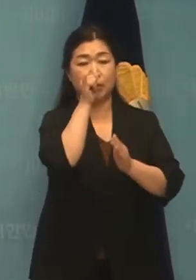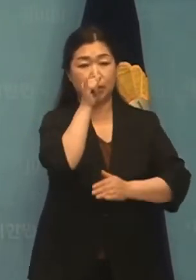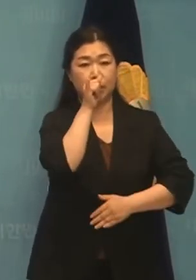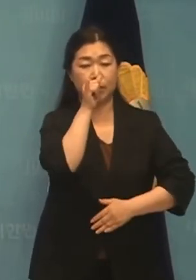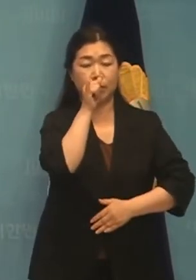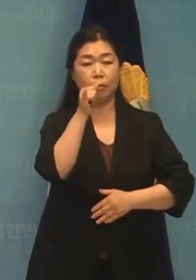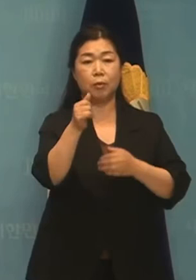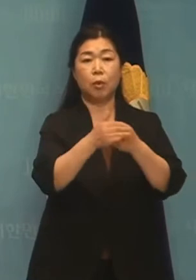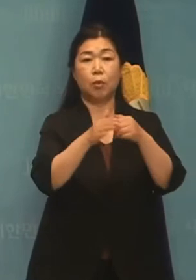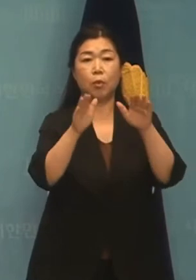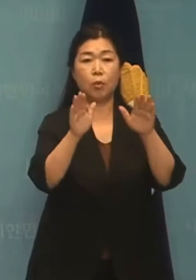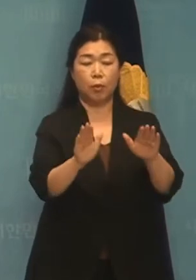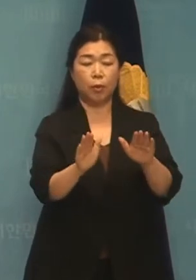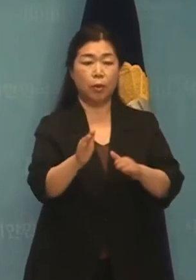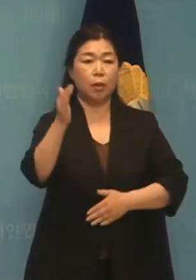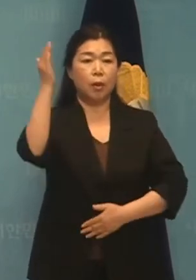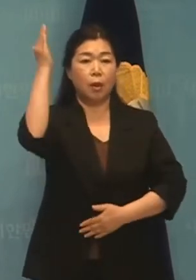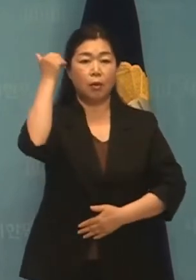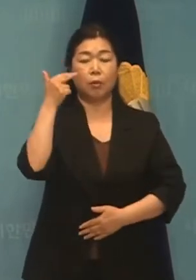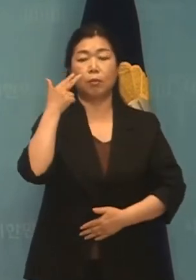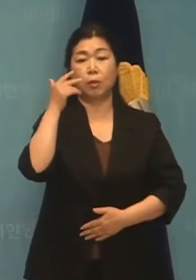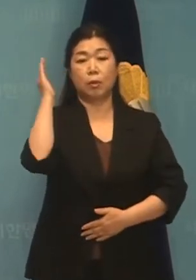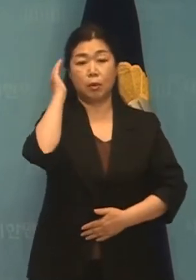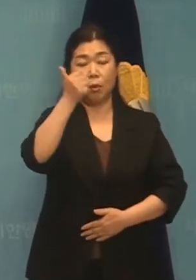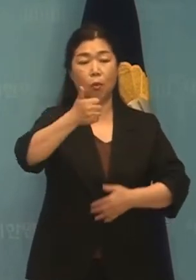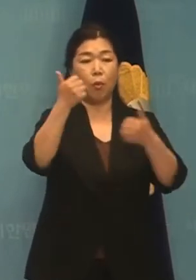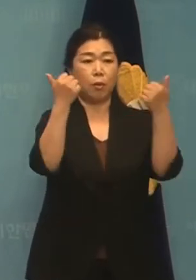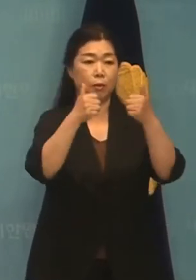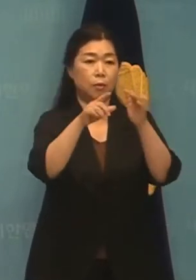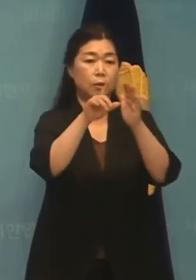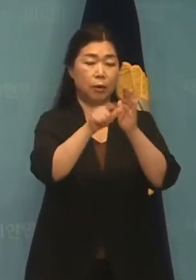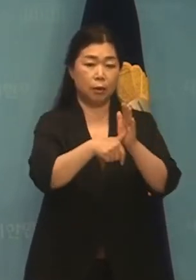만큼 이번 한미정상회담을 계기로